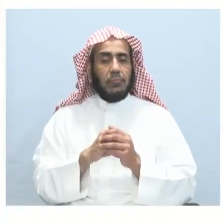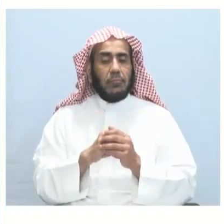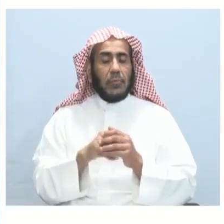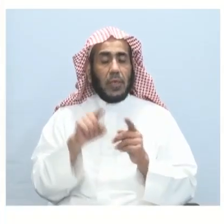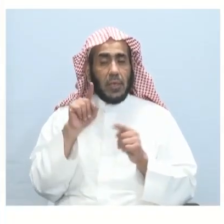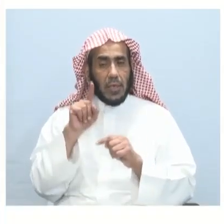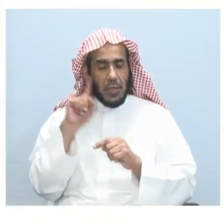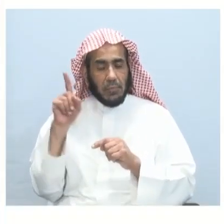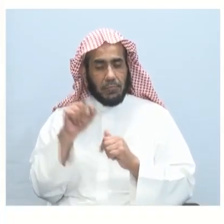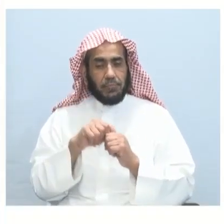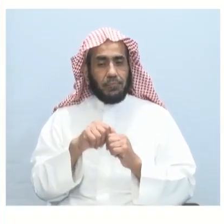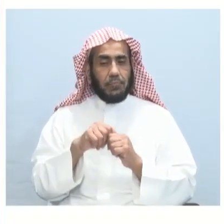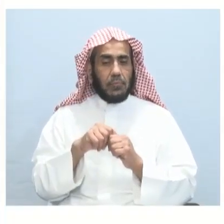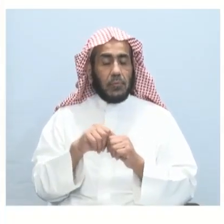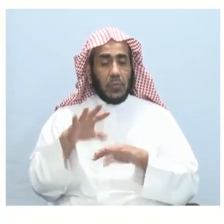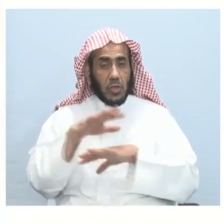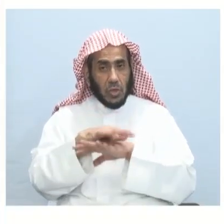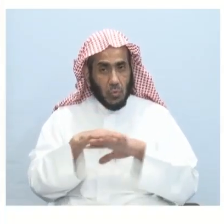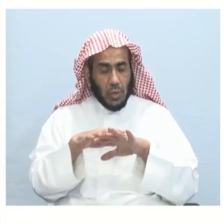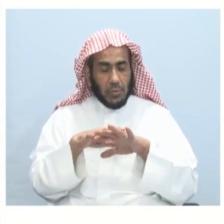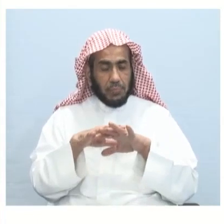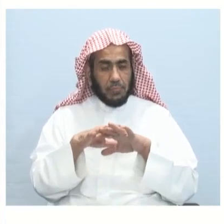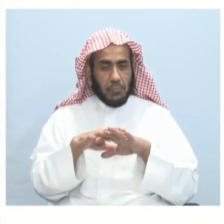لدينا جدول